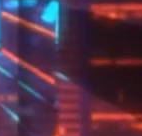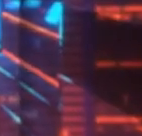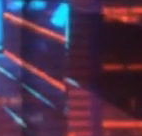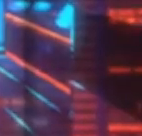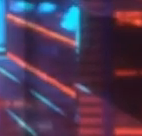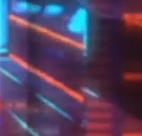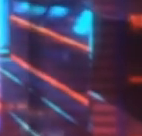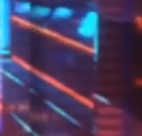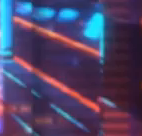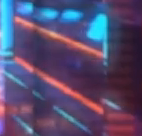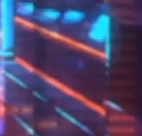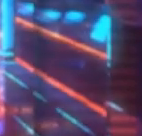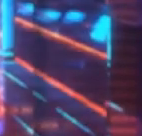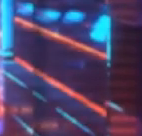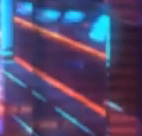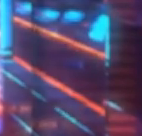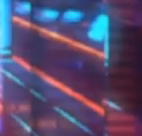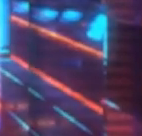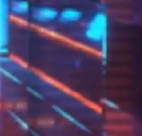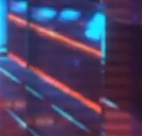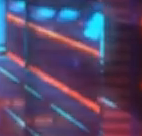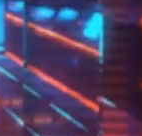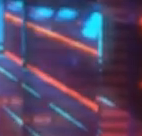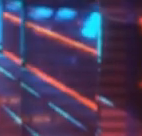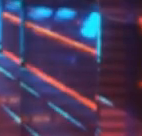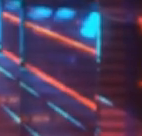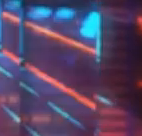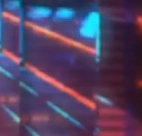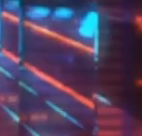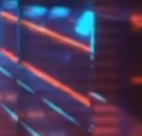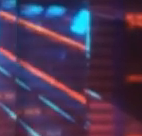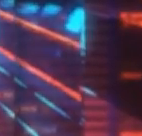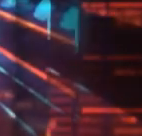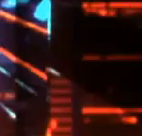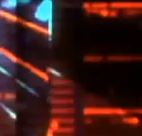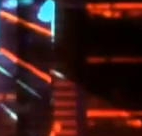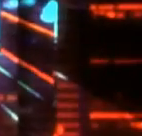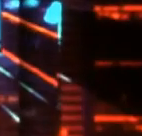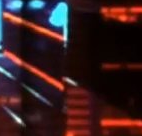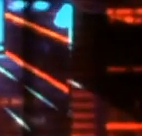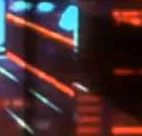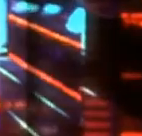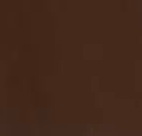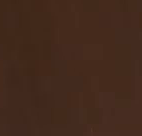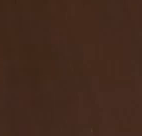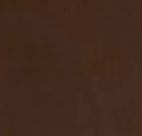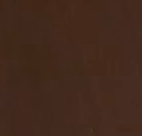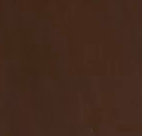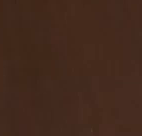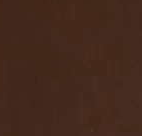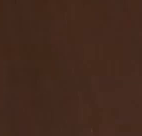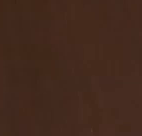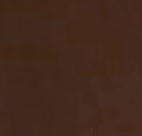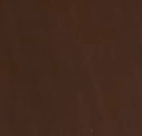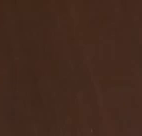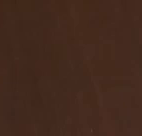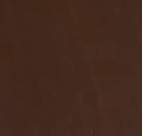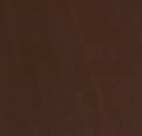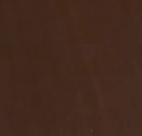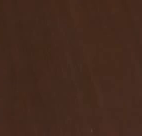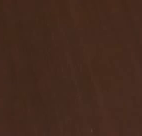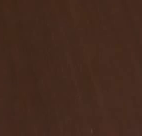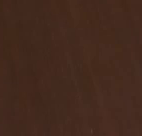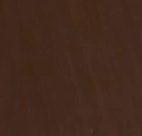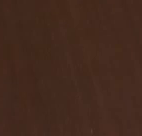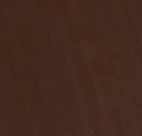jadilah pengguna yang bisa laporkan salah laku penggunaan internet dan ingat berwaspada dan